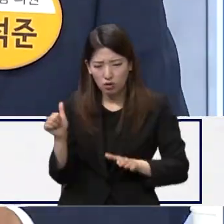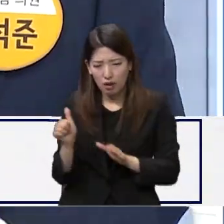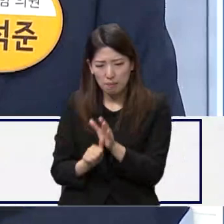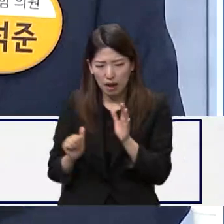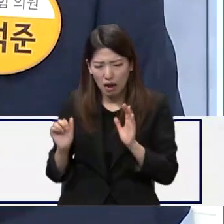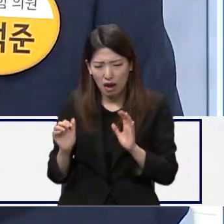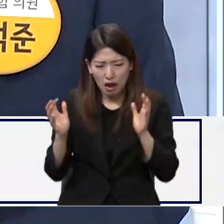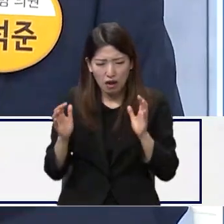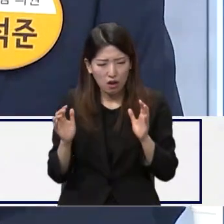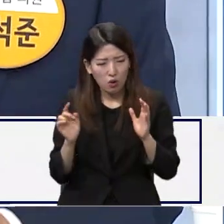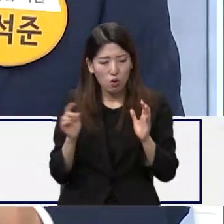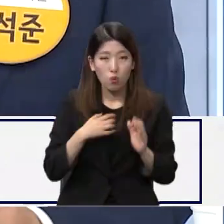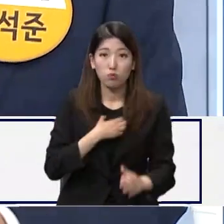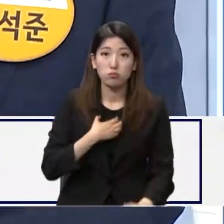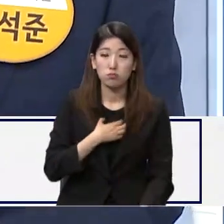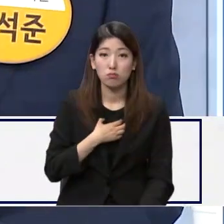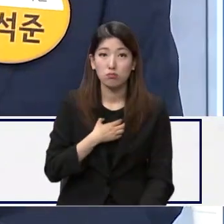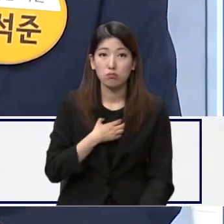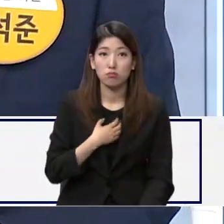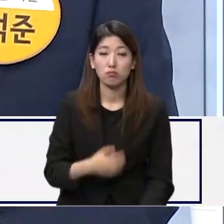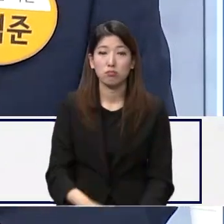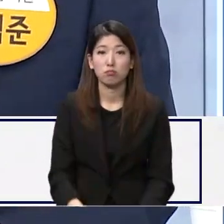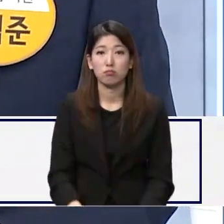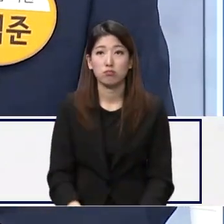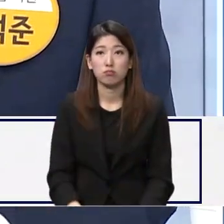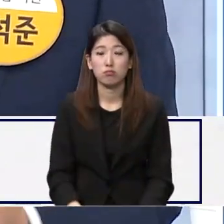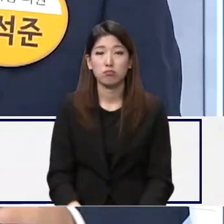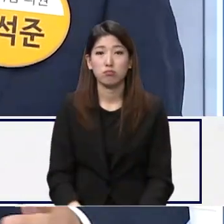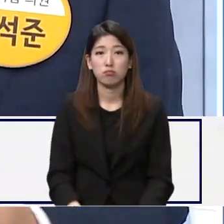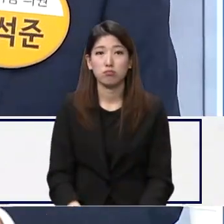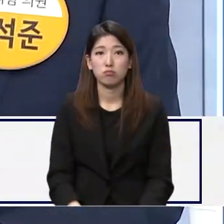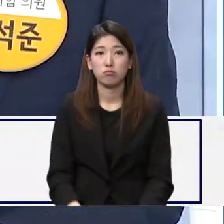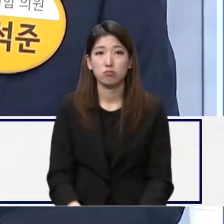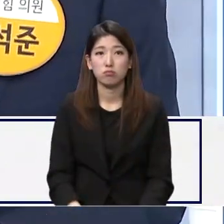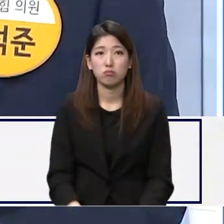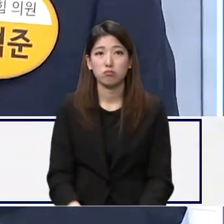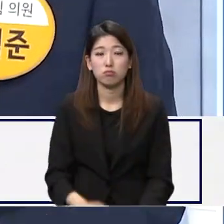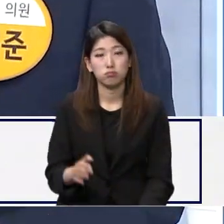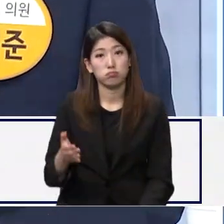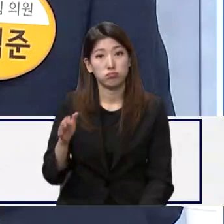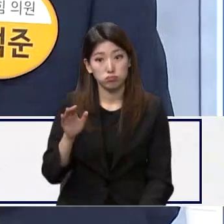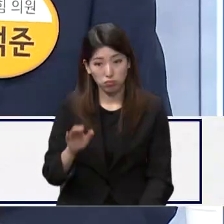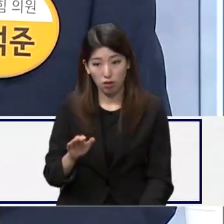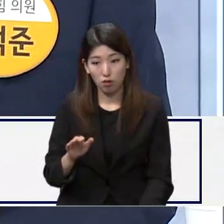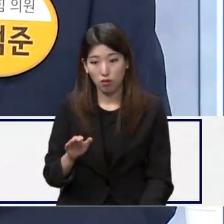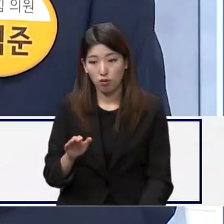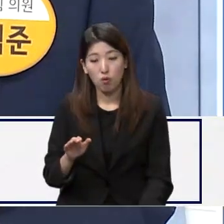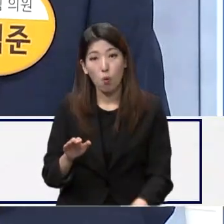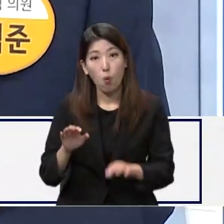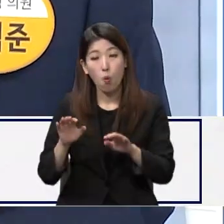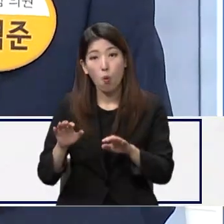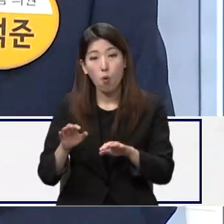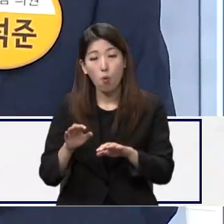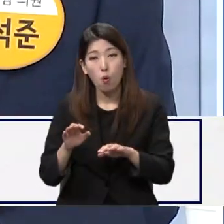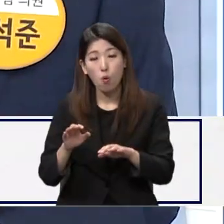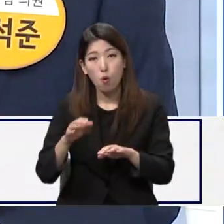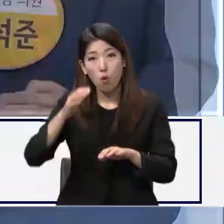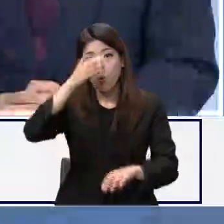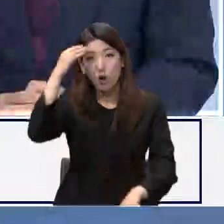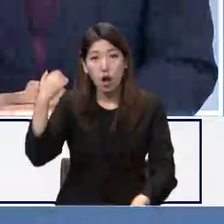어 그거는 뭐 그 민주당 범민주당에서 했던 전략적인 어떤 그런 행동일 수도 있겠는데 그만큼